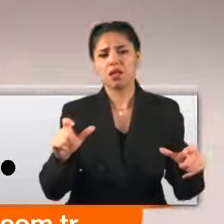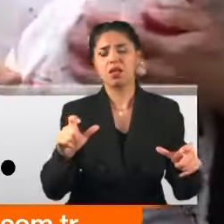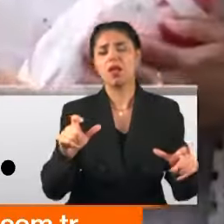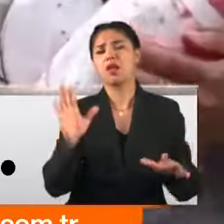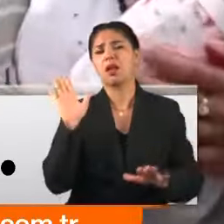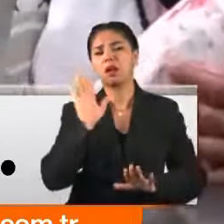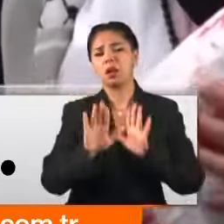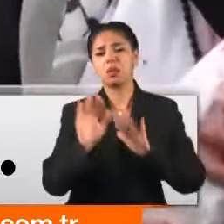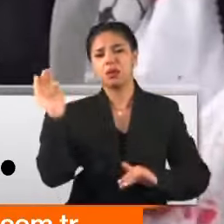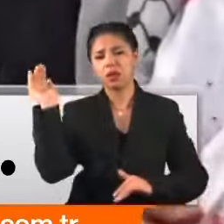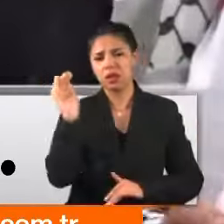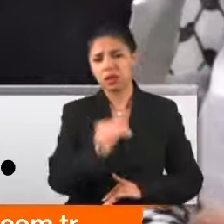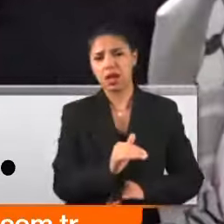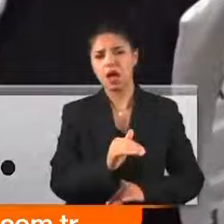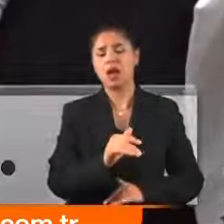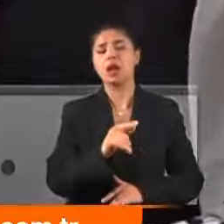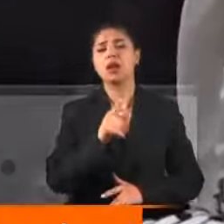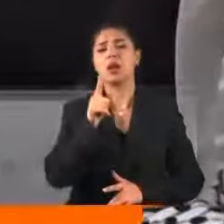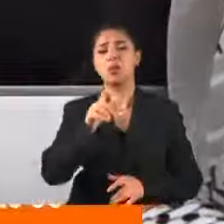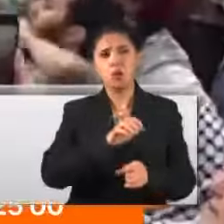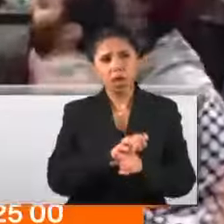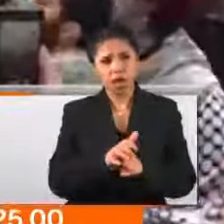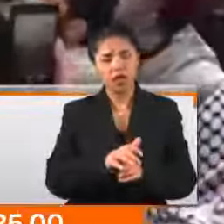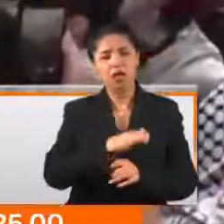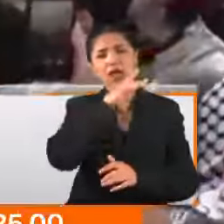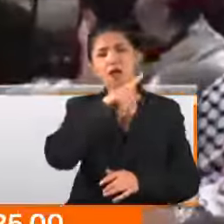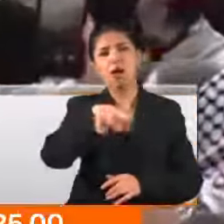soykırım Avrupa'da da tepki çekmeye devam ediyor.